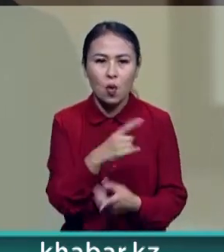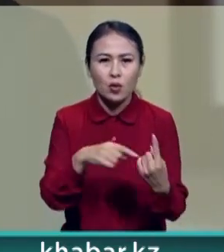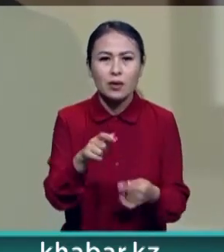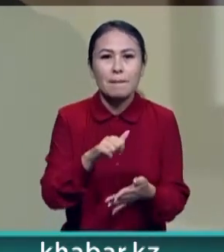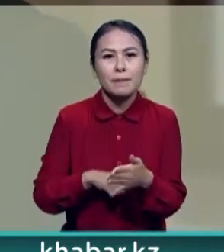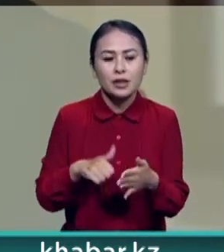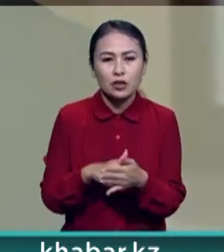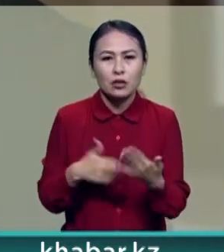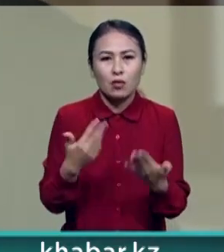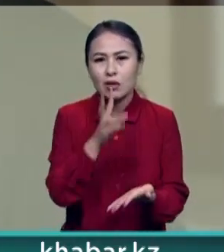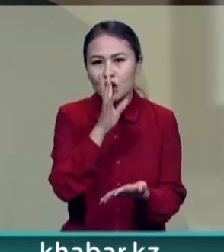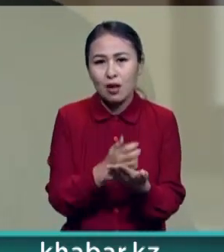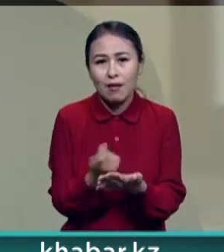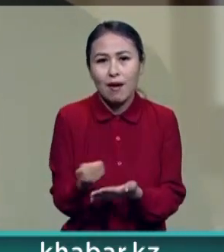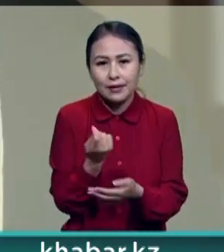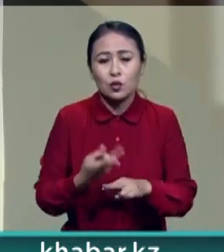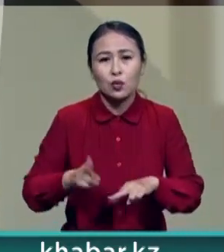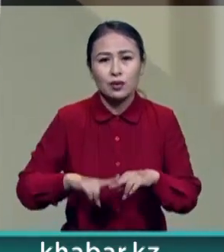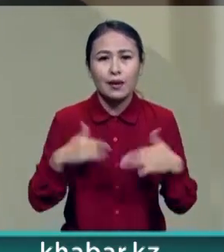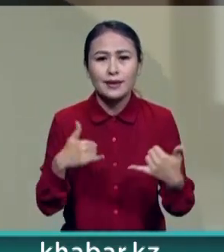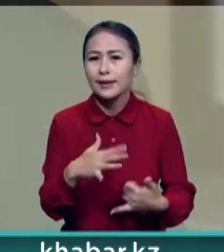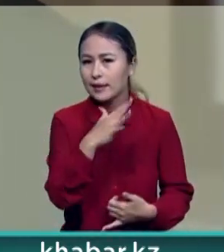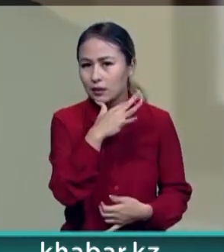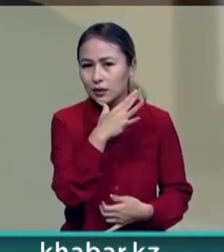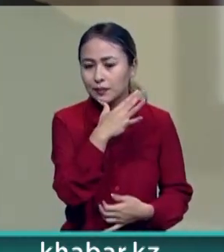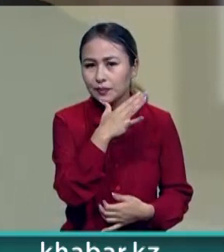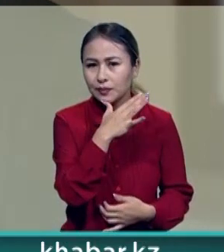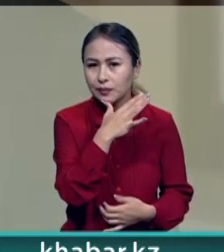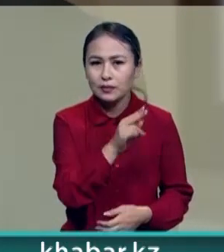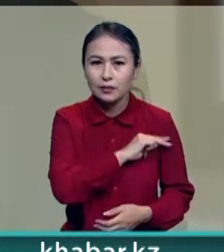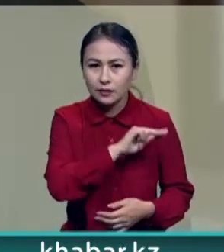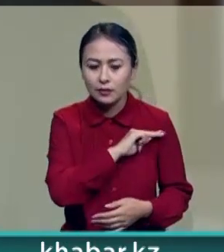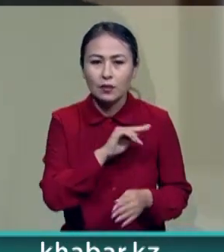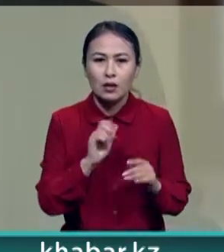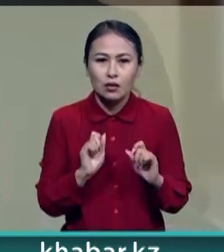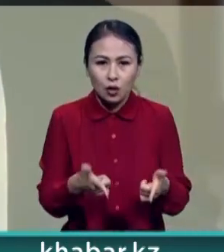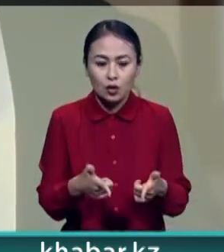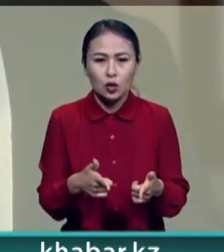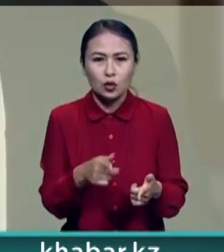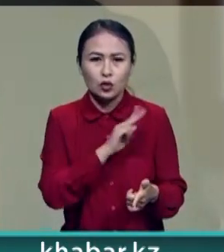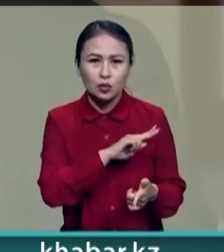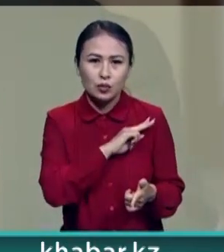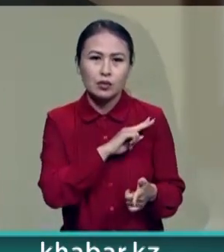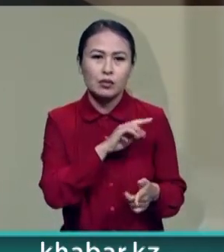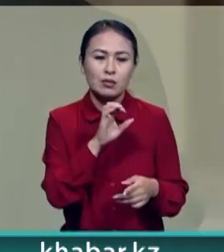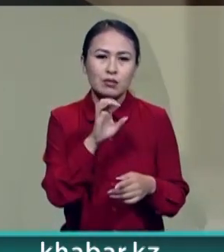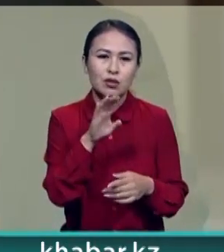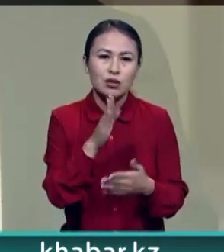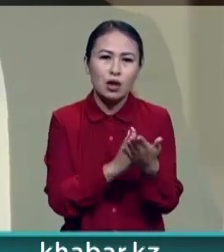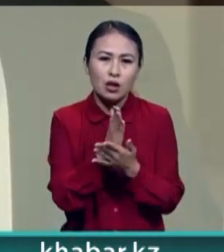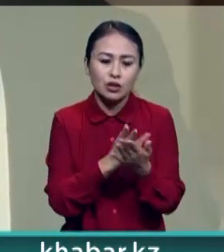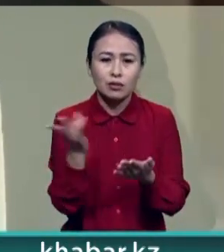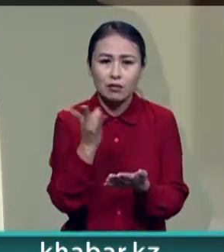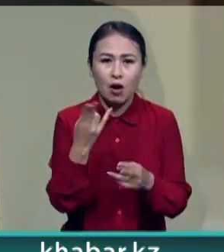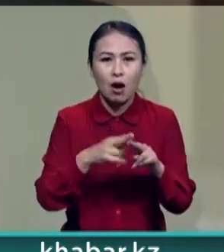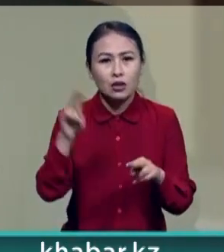себебі жалақының аздығы және де қазіргі таңда жұмыста тұру үшін жұмыс өтілімі, яғни стаж сұралуында. Ал жаңадан